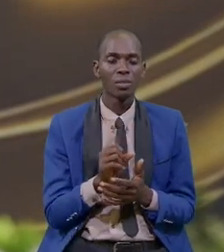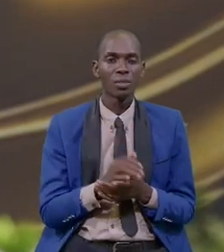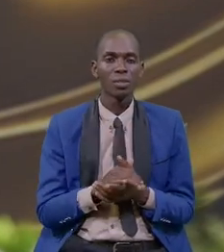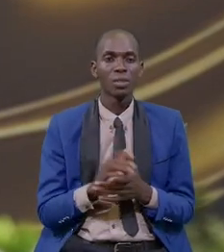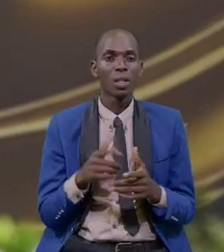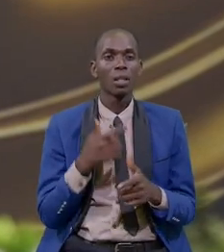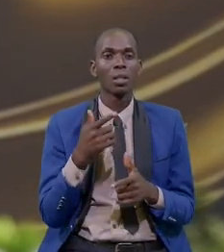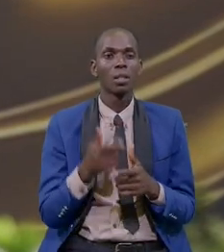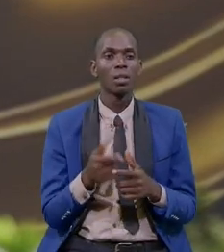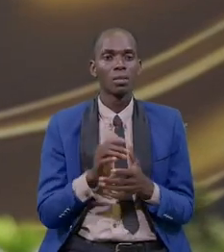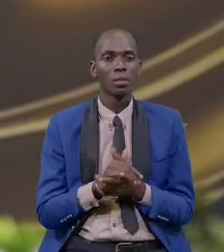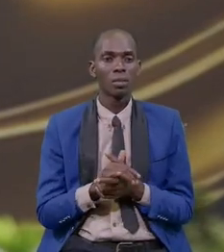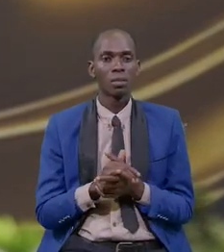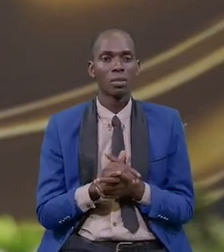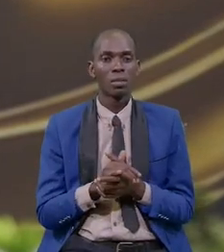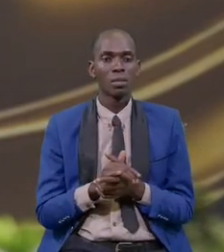répondront aussi.